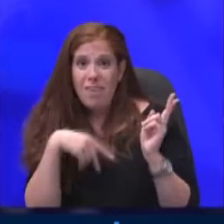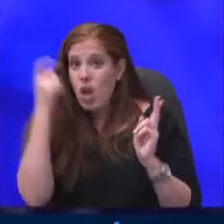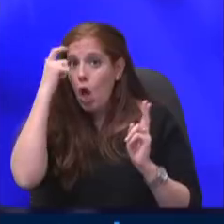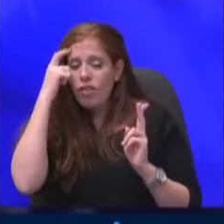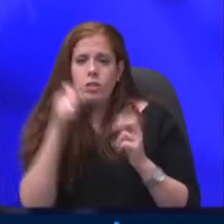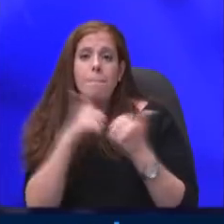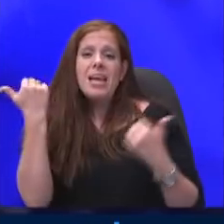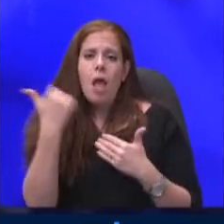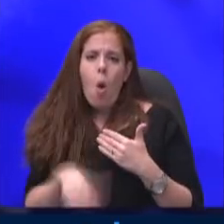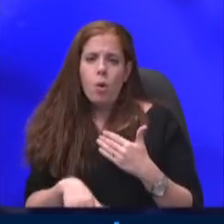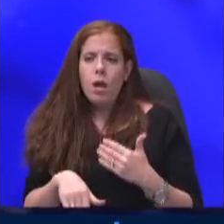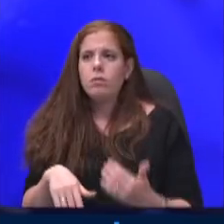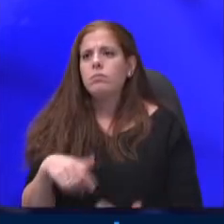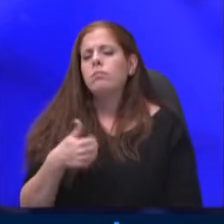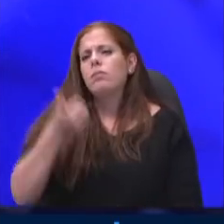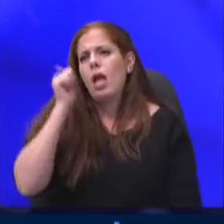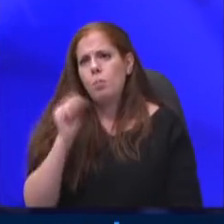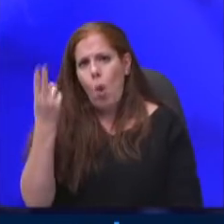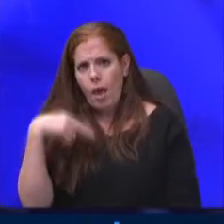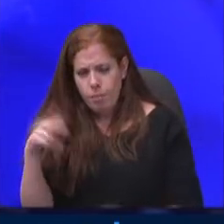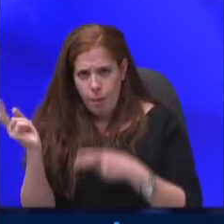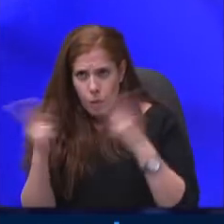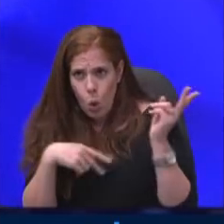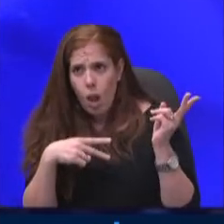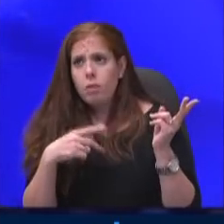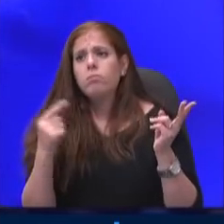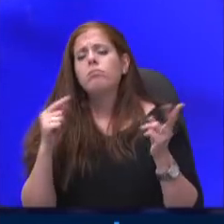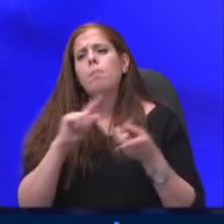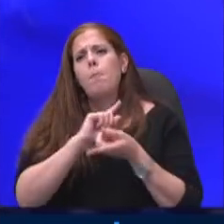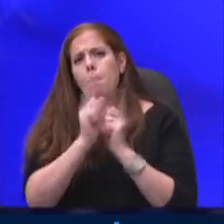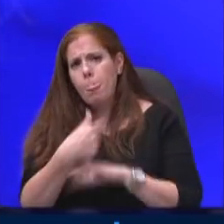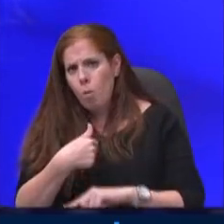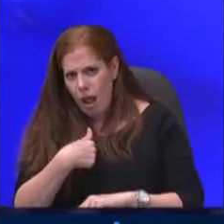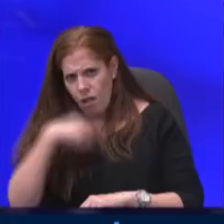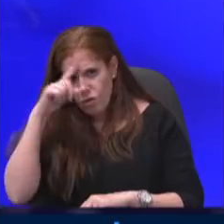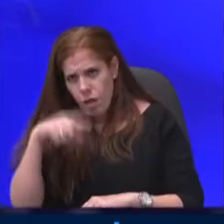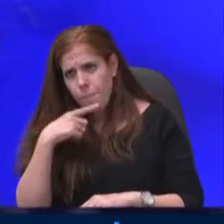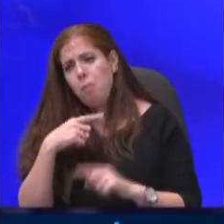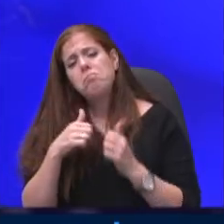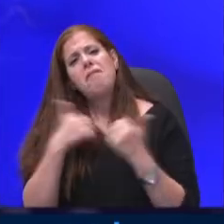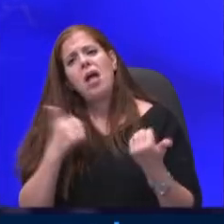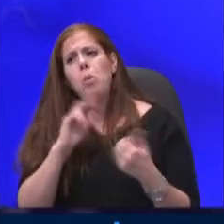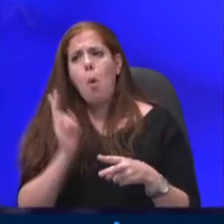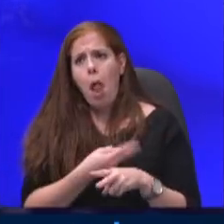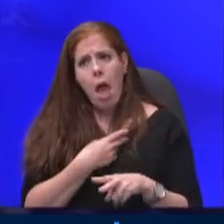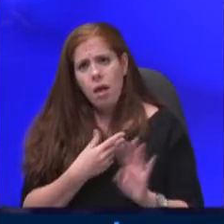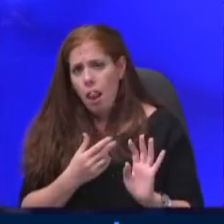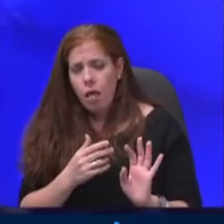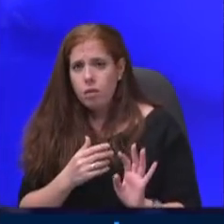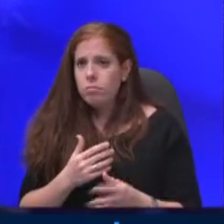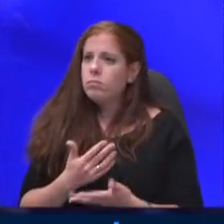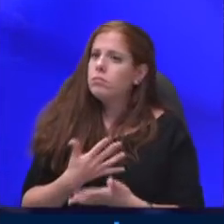אתמול הייתי שם בבית חולים, הוא בא להחליף אותי. ונפרדנו, הכל רגיל. ולא הרגשת